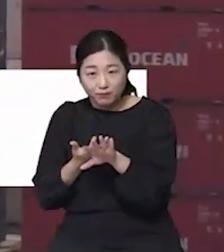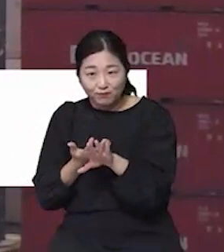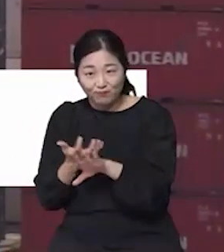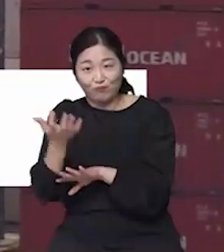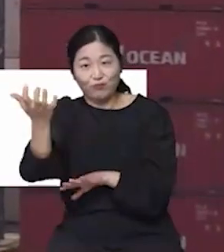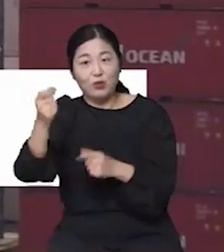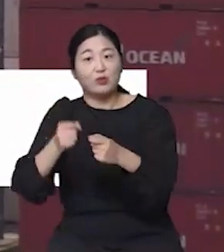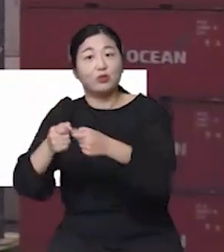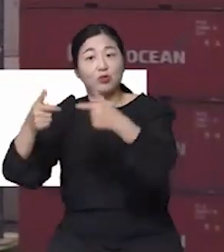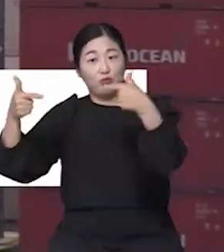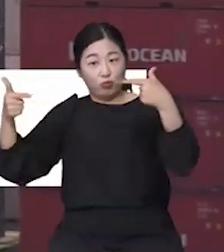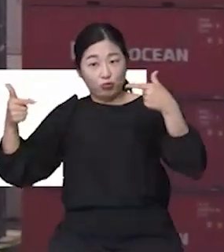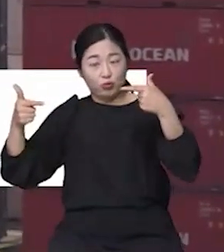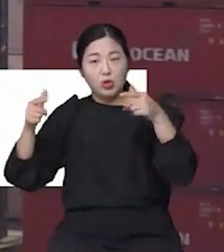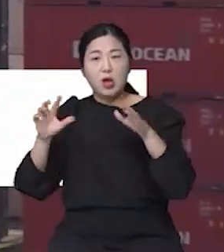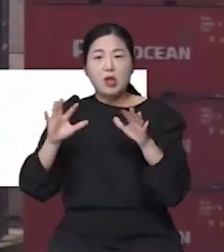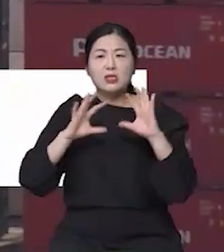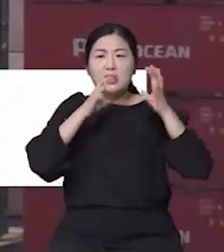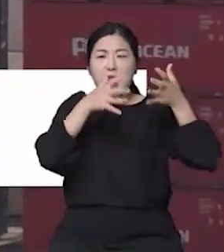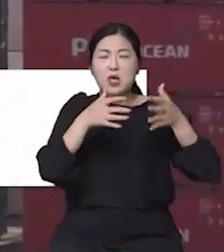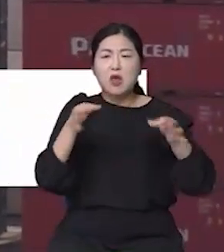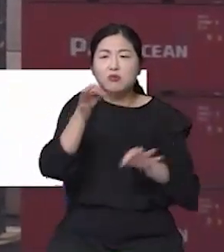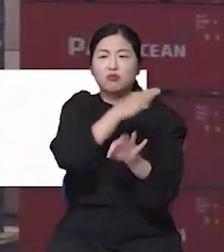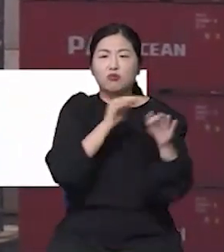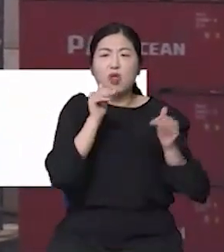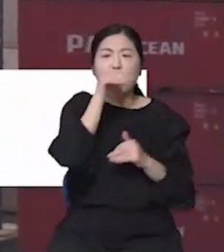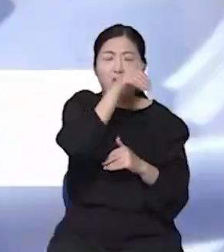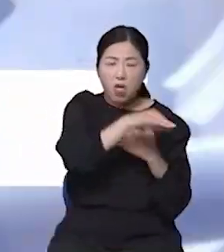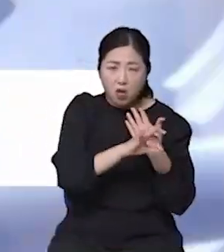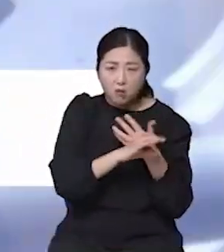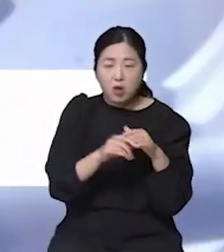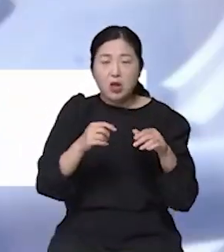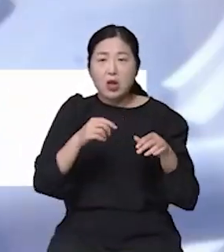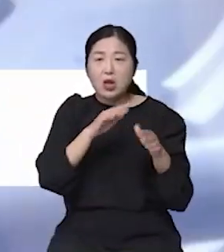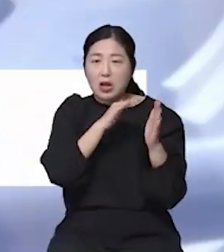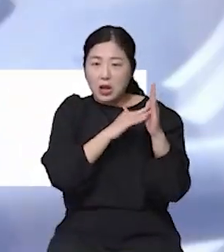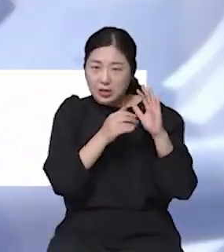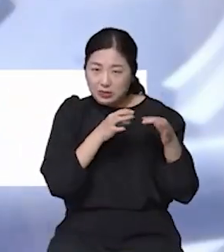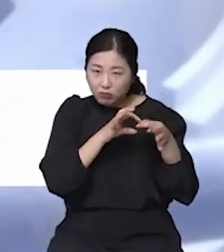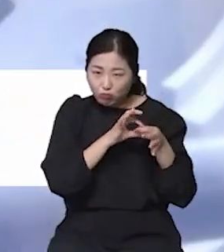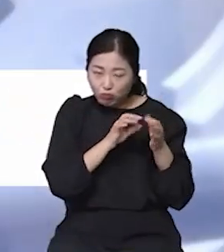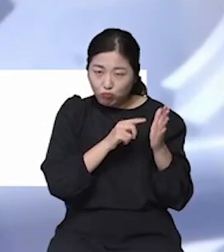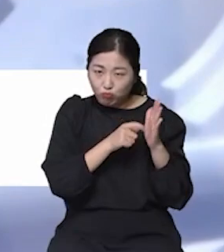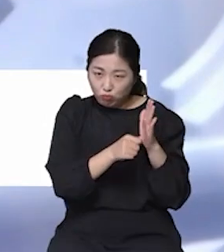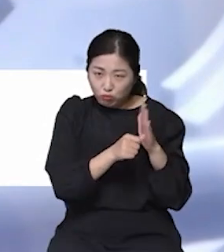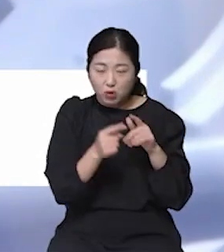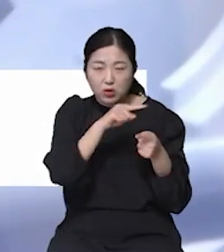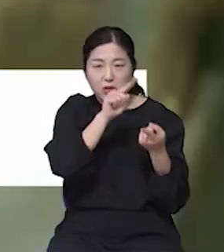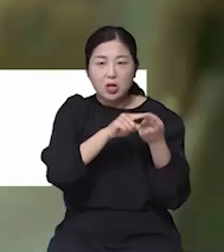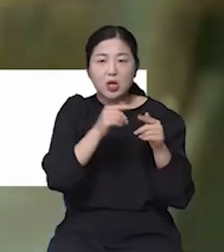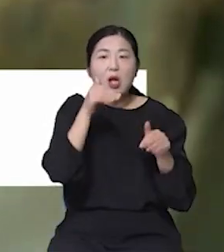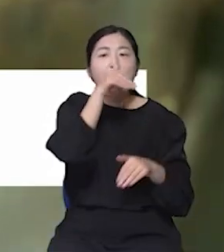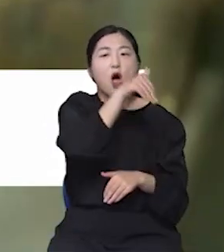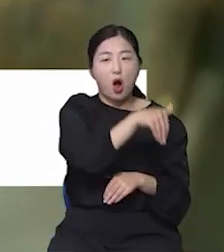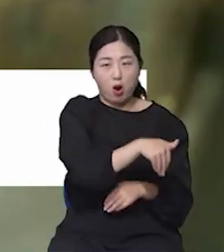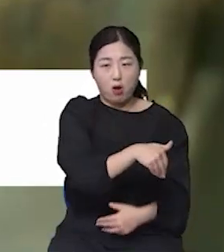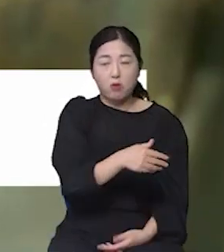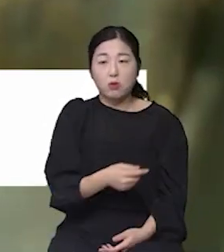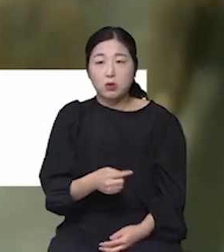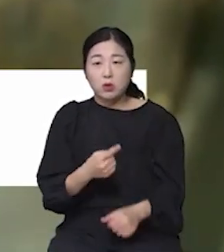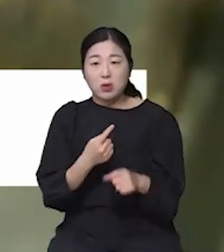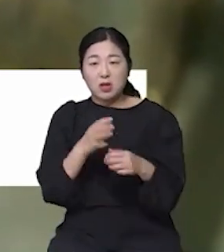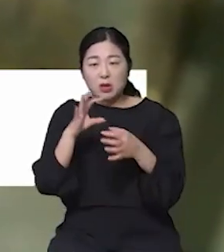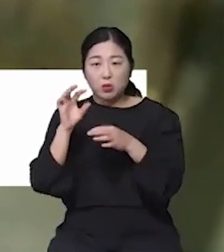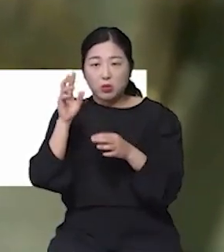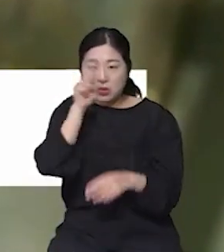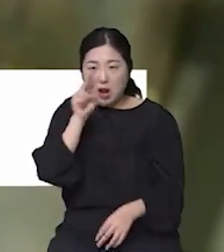반면 글로벌 경기 침체로 가전과 석유화학 제품 등의 수출 부진이 두드러진 것으로 나타났습니다. 고환율